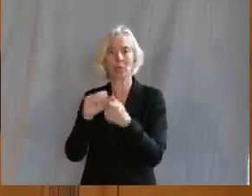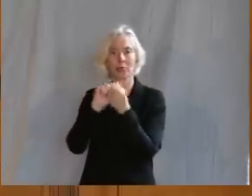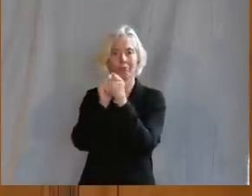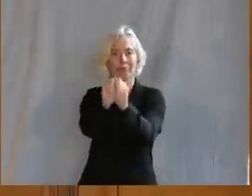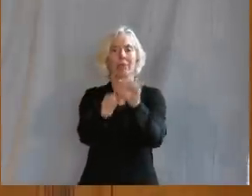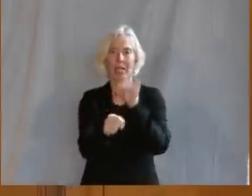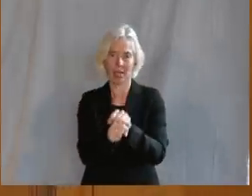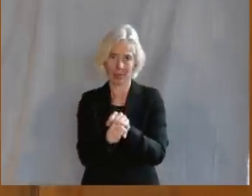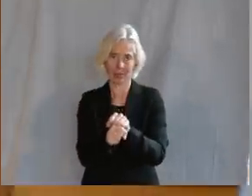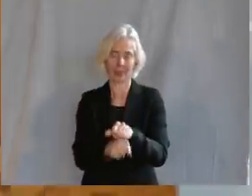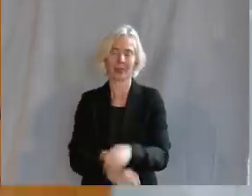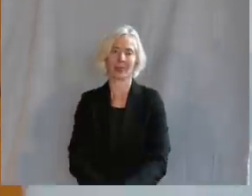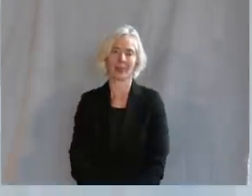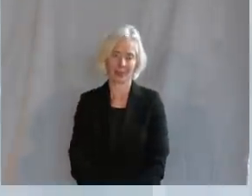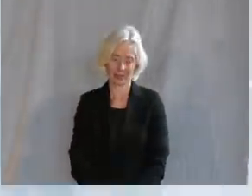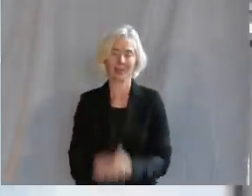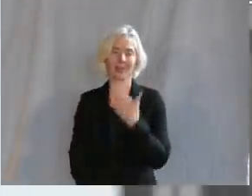Dank.